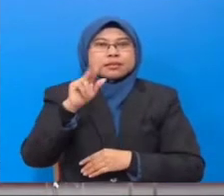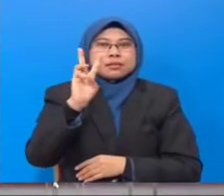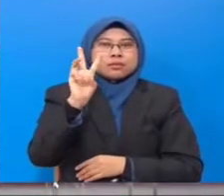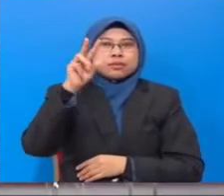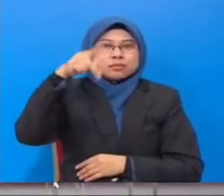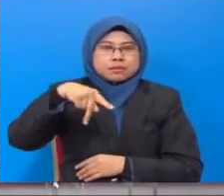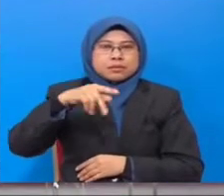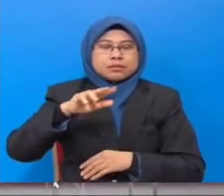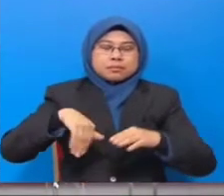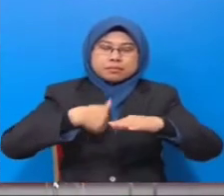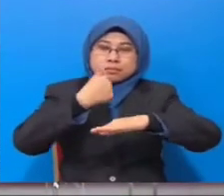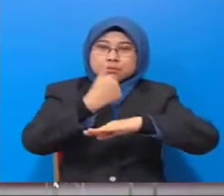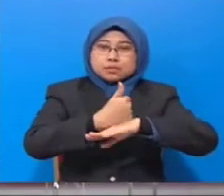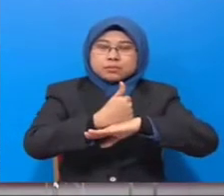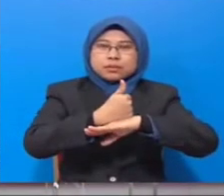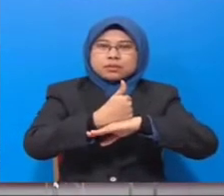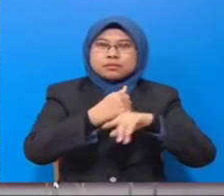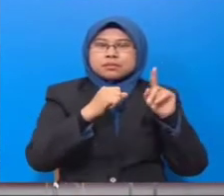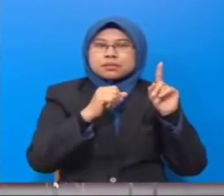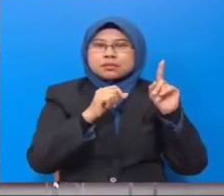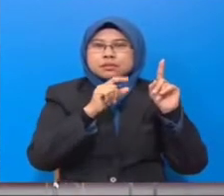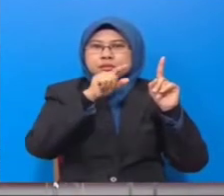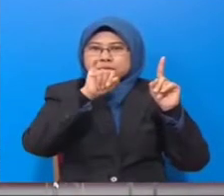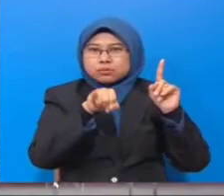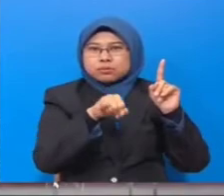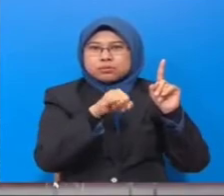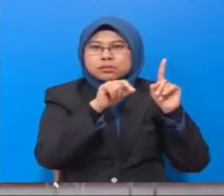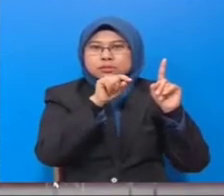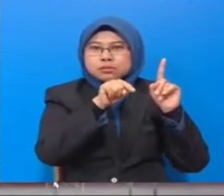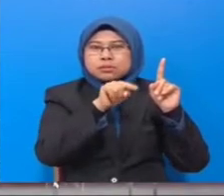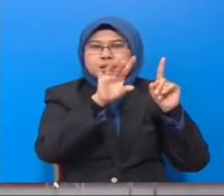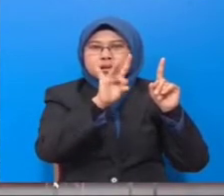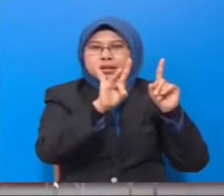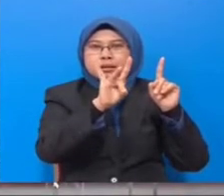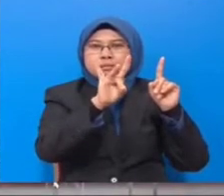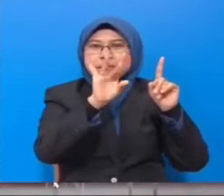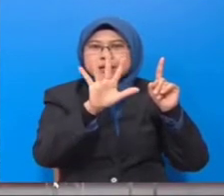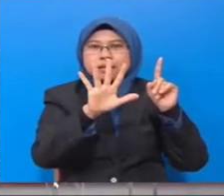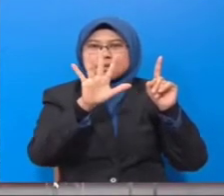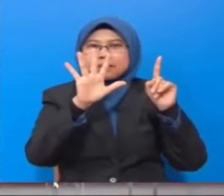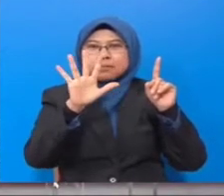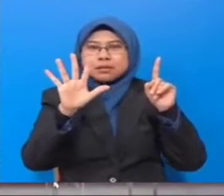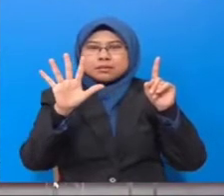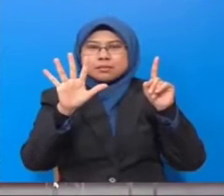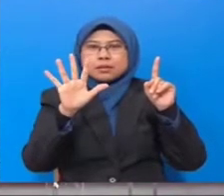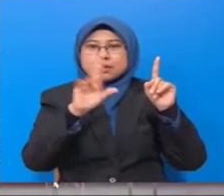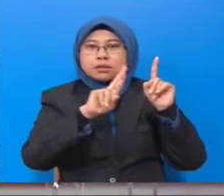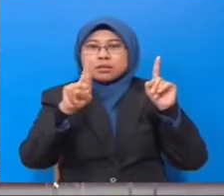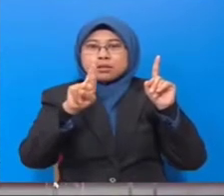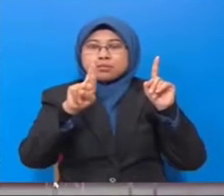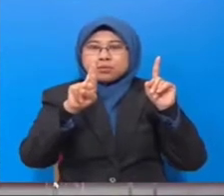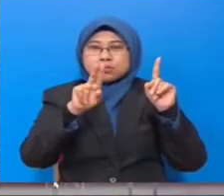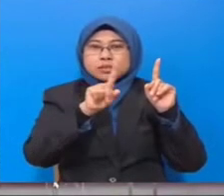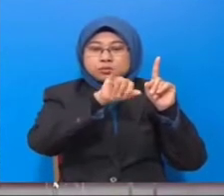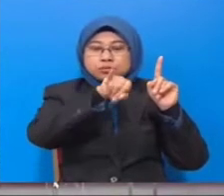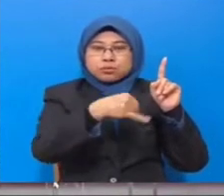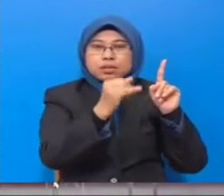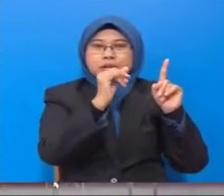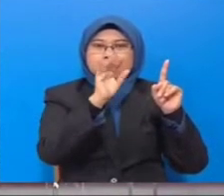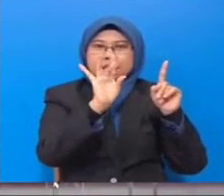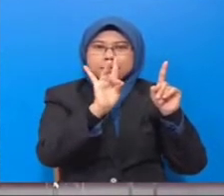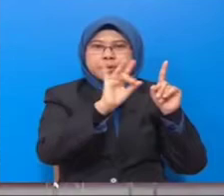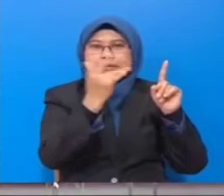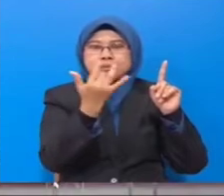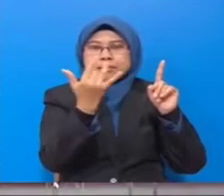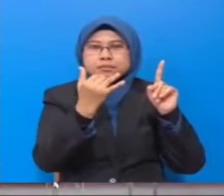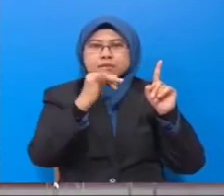dari penuh bahannya sebanyak satu juta 800 55.000 lebih telah disalurkan kepada